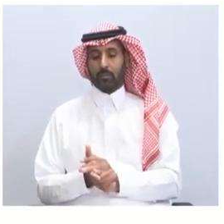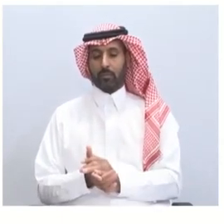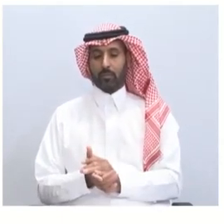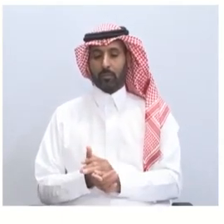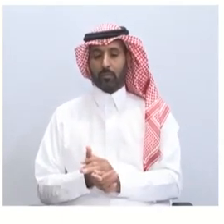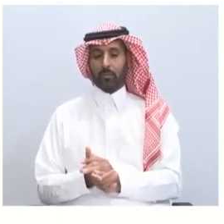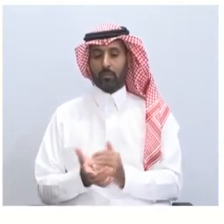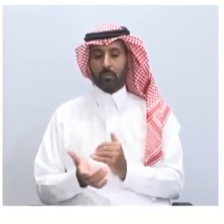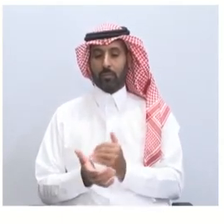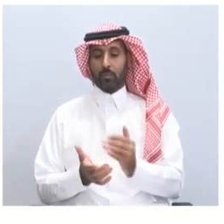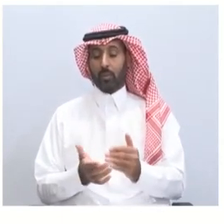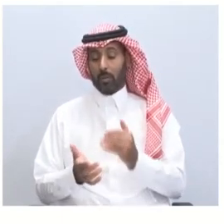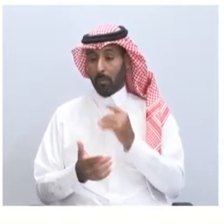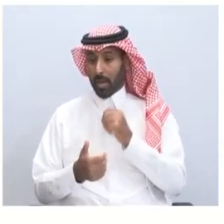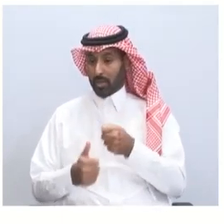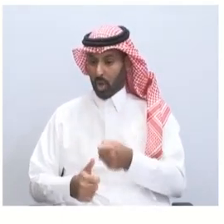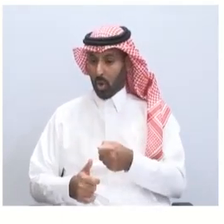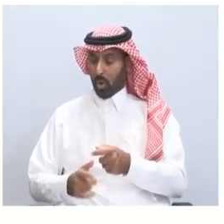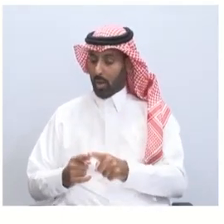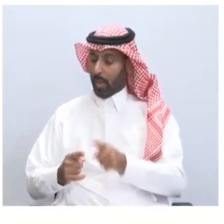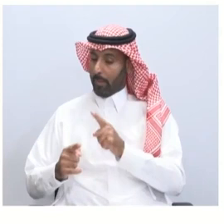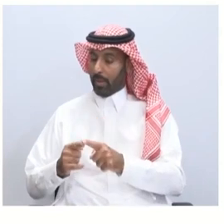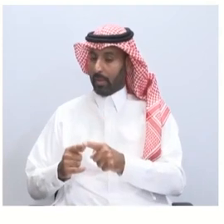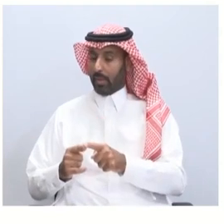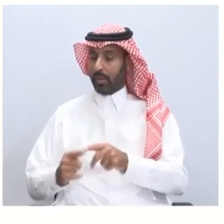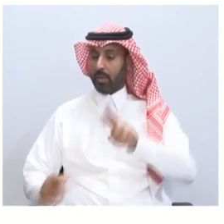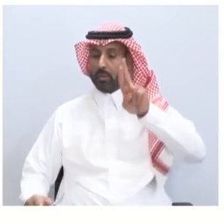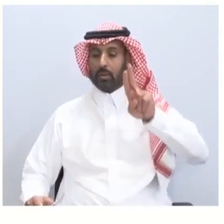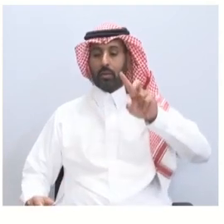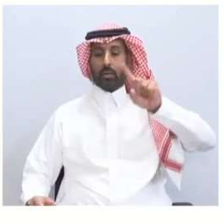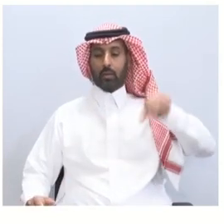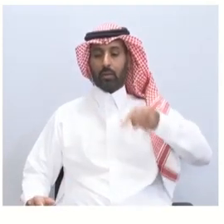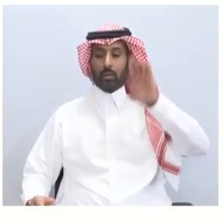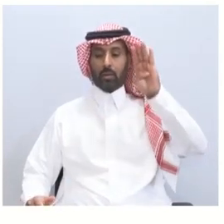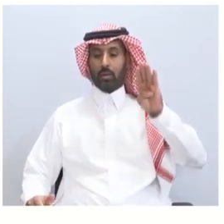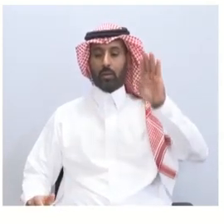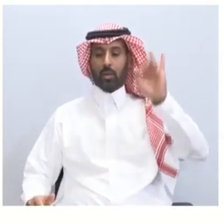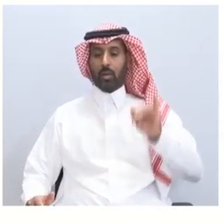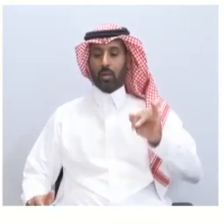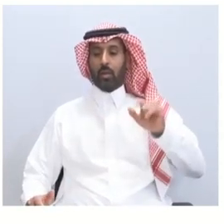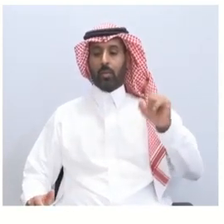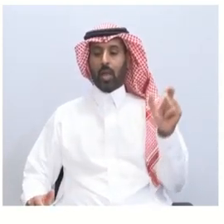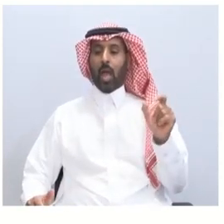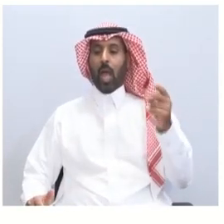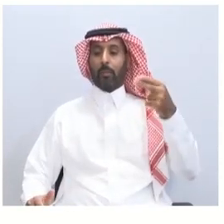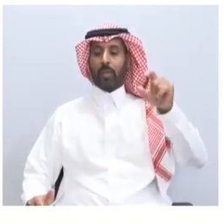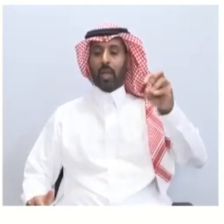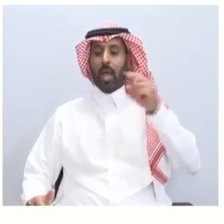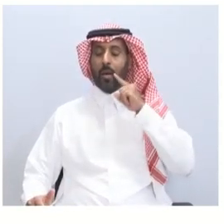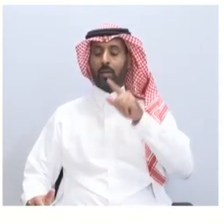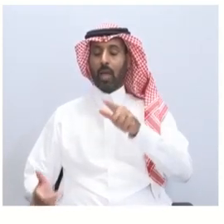سعود وبايعه الامام تركي بن عبد الله عين الامام تركي بن عبد الله اميرا على